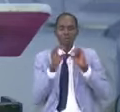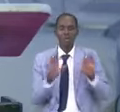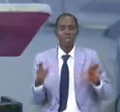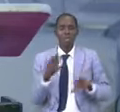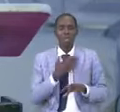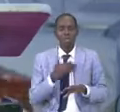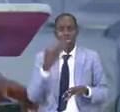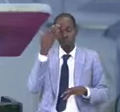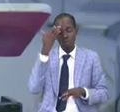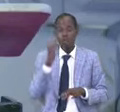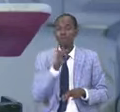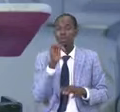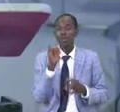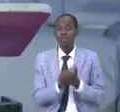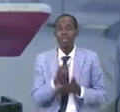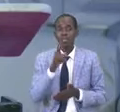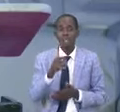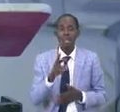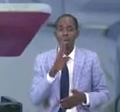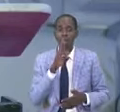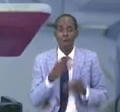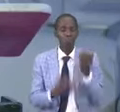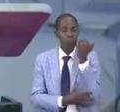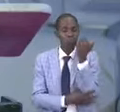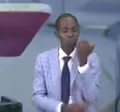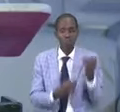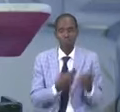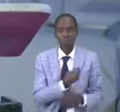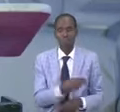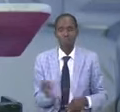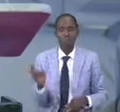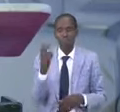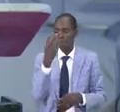pauvre aveugle et nu